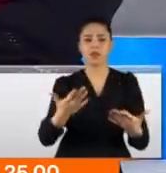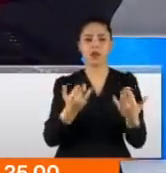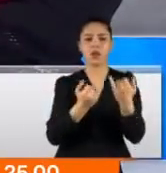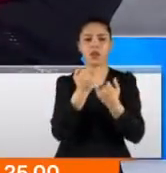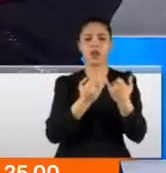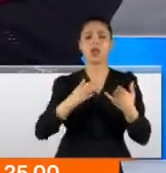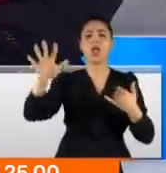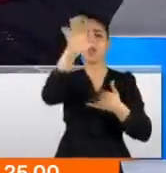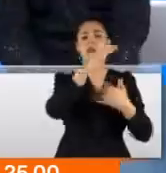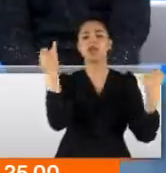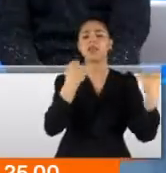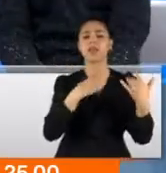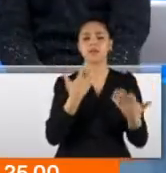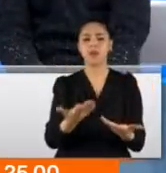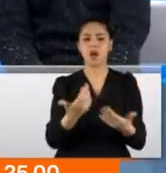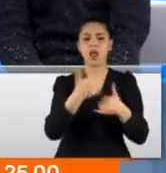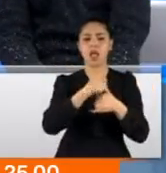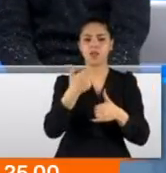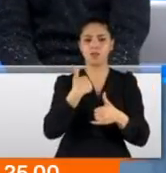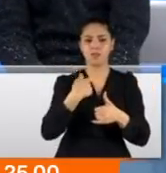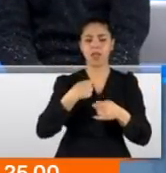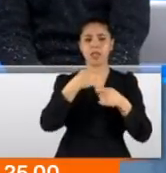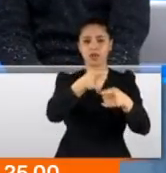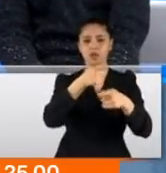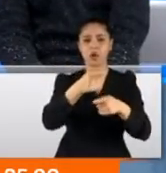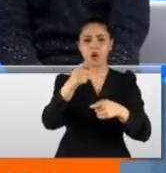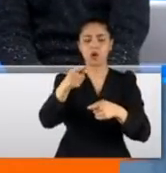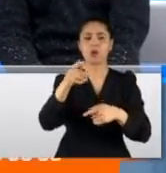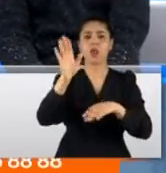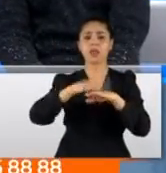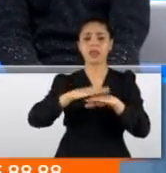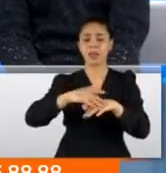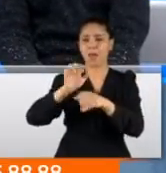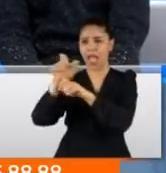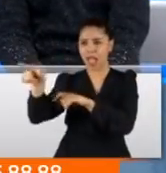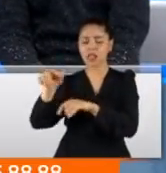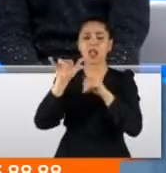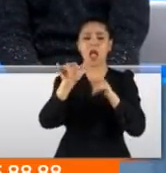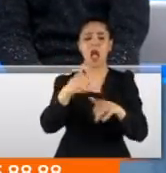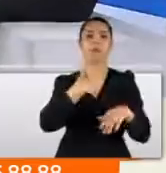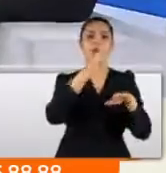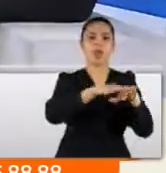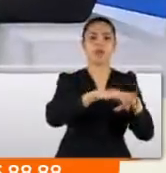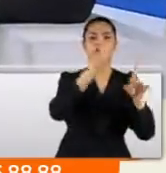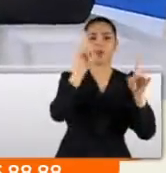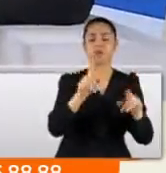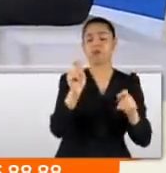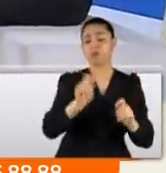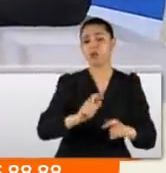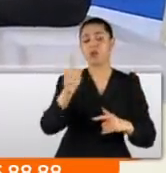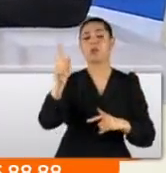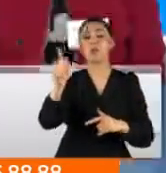Kardeşler çok tehdit etti. Eşimle beni kaçırttırıp Abdurrahman yapan işkencenin aynısı bizi, eşimle bize uygulanacakmış. Kan